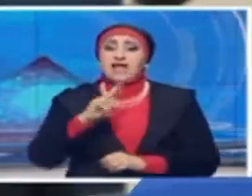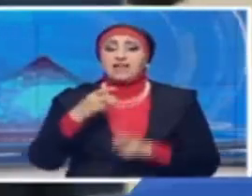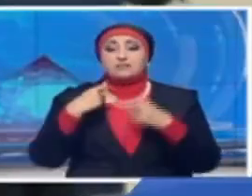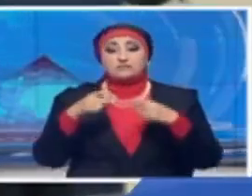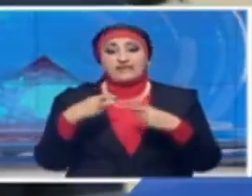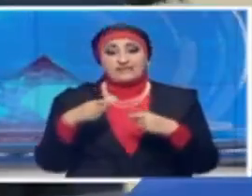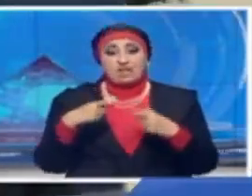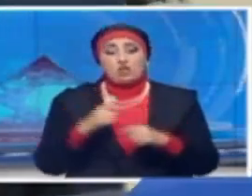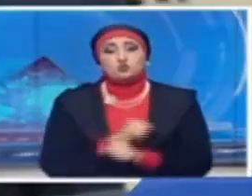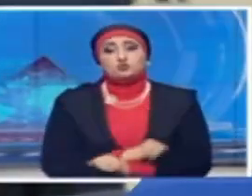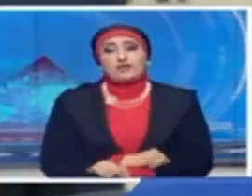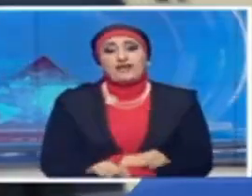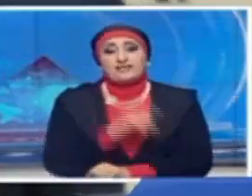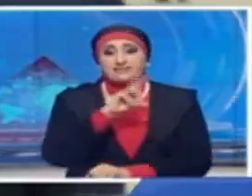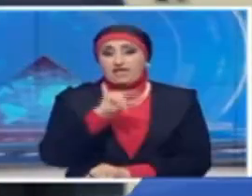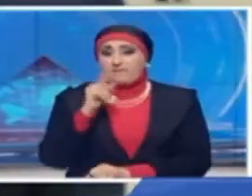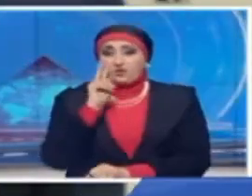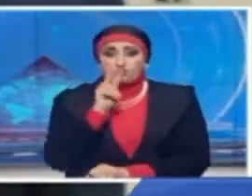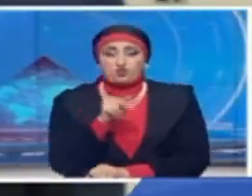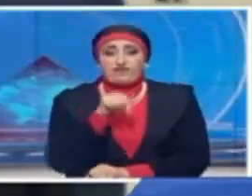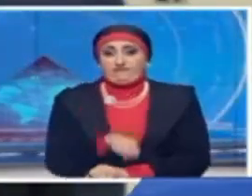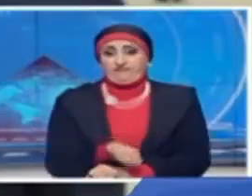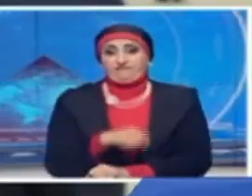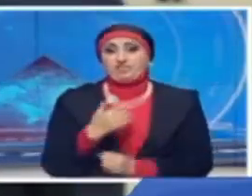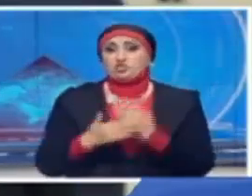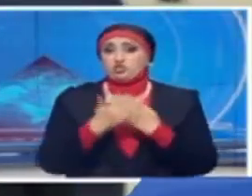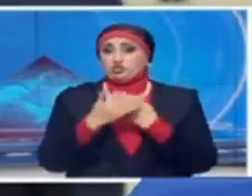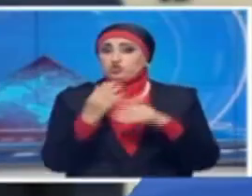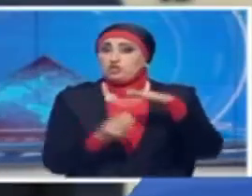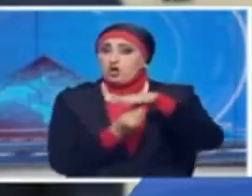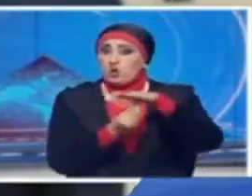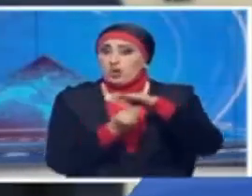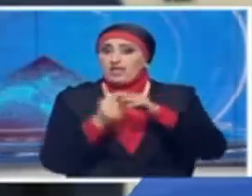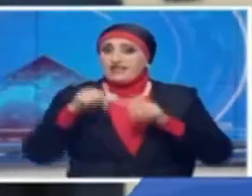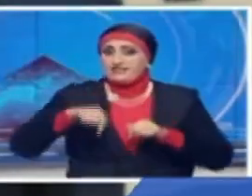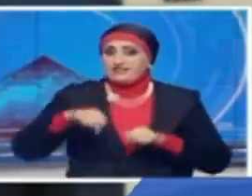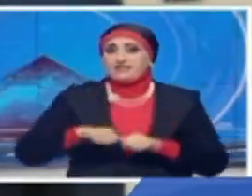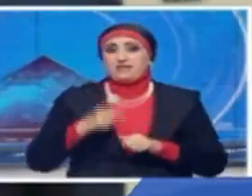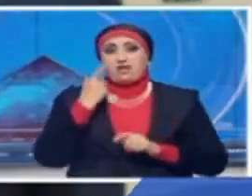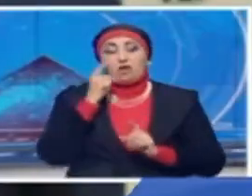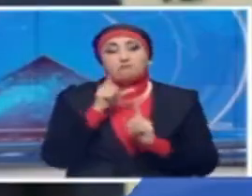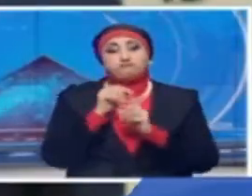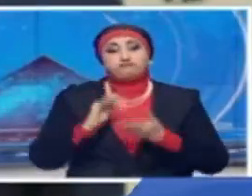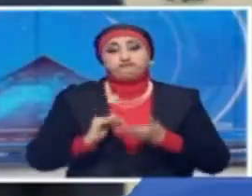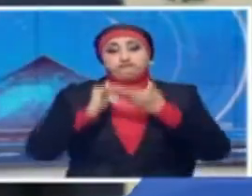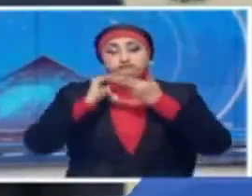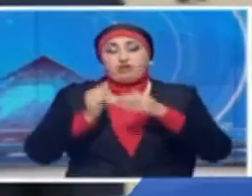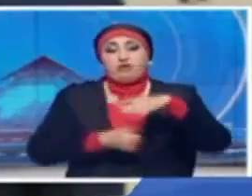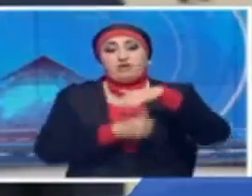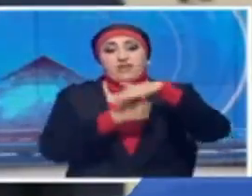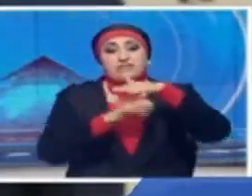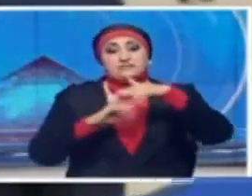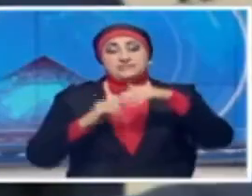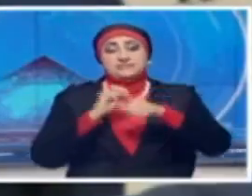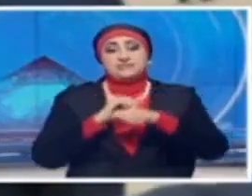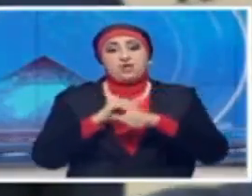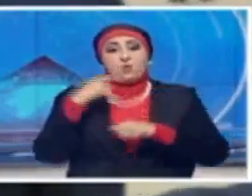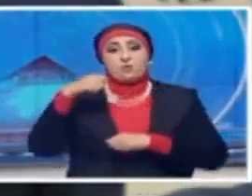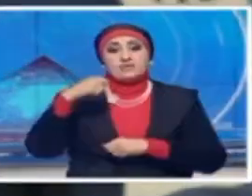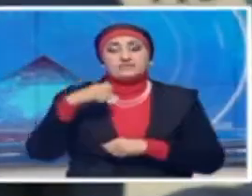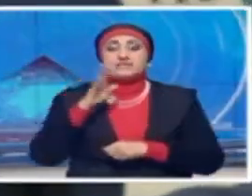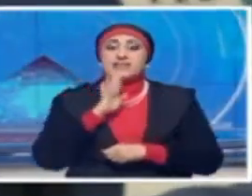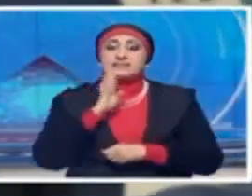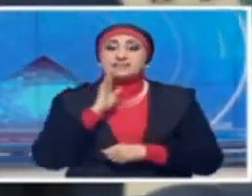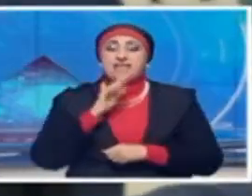والتكنولوجي زي ما حضرتك شايف برضو جامعات التكنولوجية الحديثة اللي تم إنشائها برعاية القيادة السياسية واهتمامها ومع وزير التعليم العالي